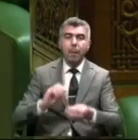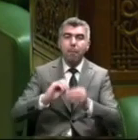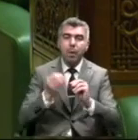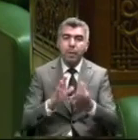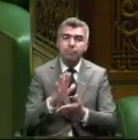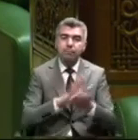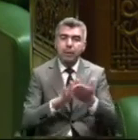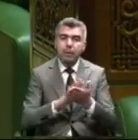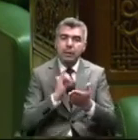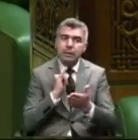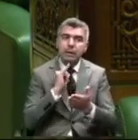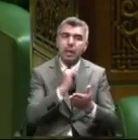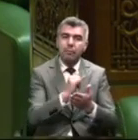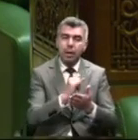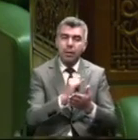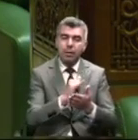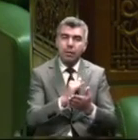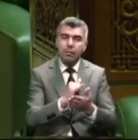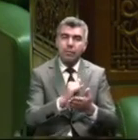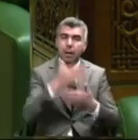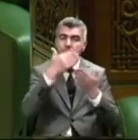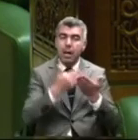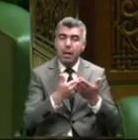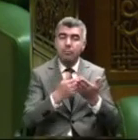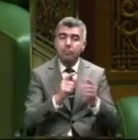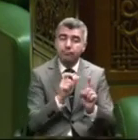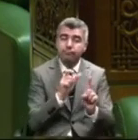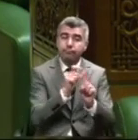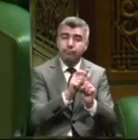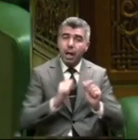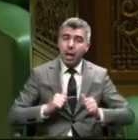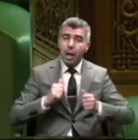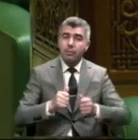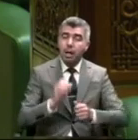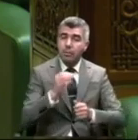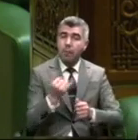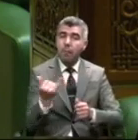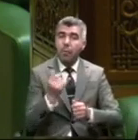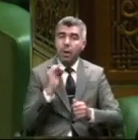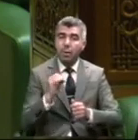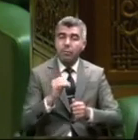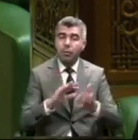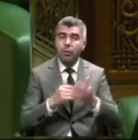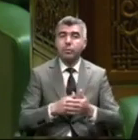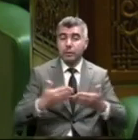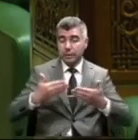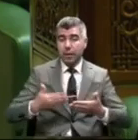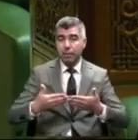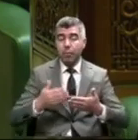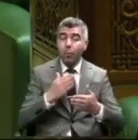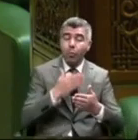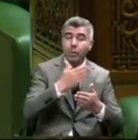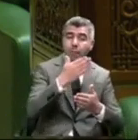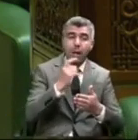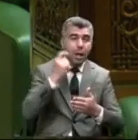التبعيه التي يجب التعامل معها بحزم واراده قويه لان الموضوع لا يرتبط فقط بالحاضر واشكاليته